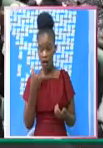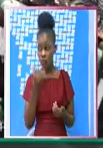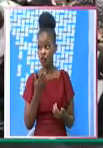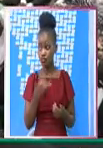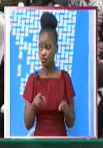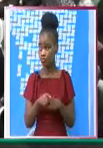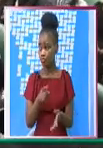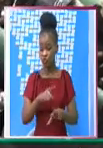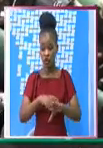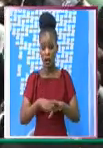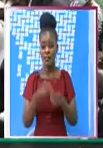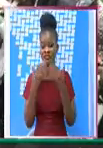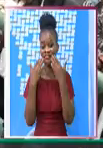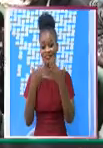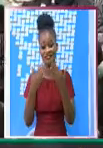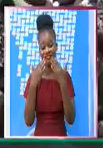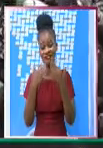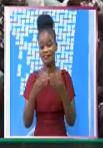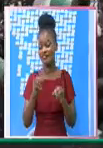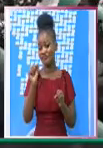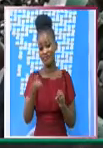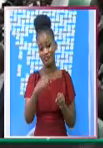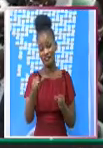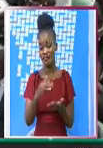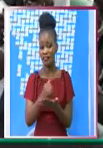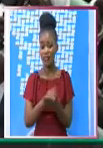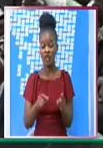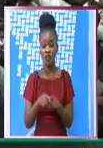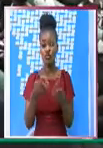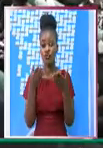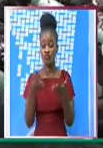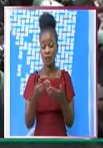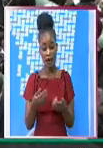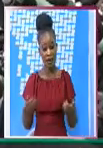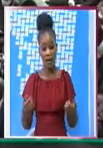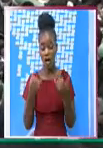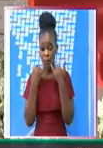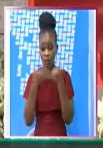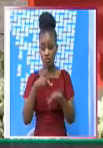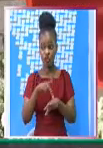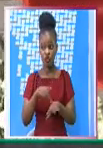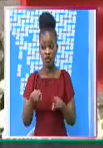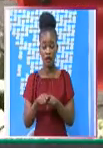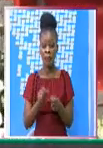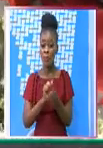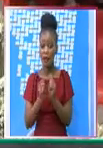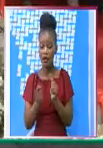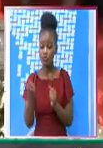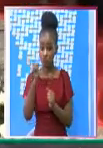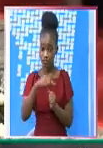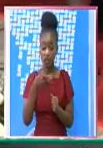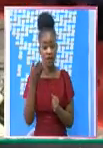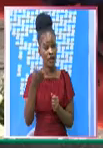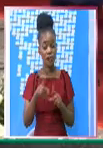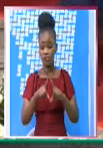beetaaga obudde tukwebaza Right Honourable nze sisobola kwerabira ku nsonga y'abaana mu paalamenti ipeitiro yajjanga ekwata kwa